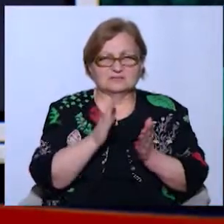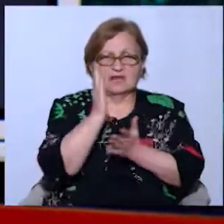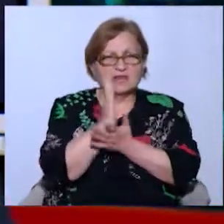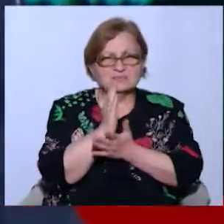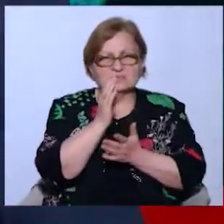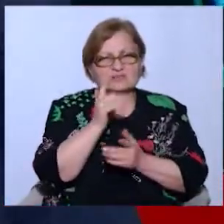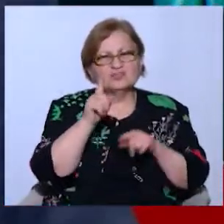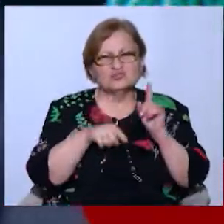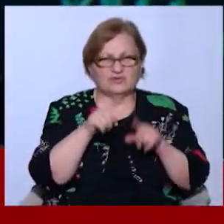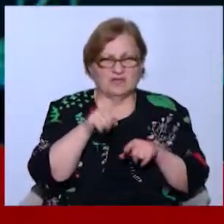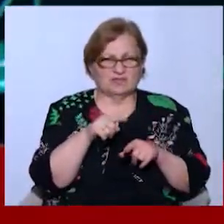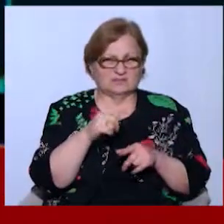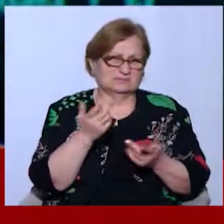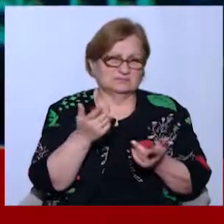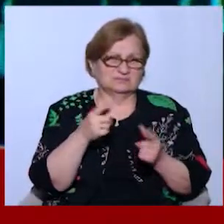ესე.